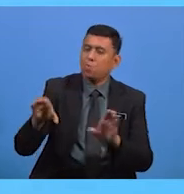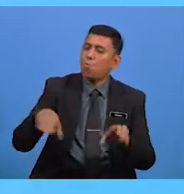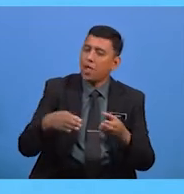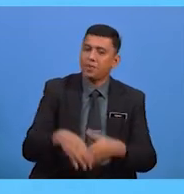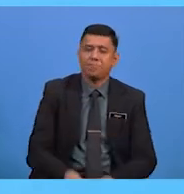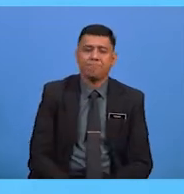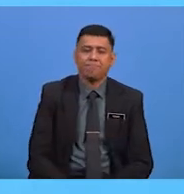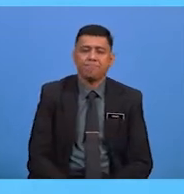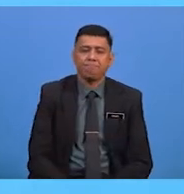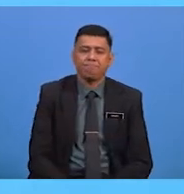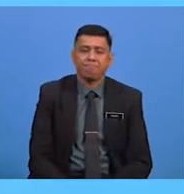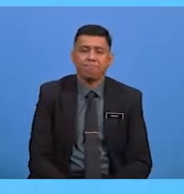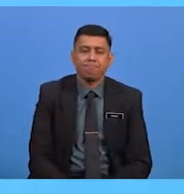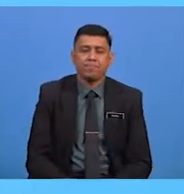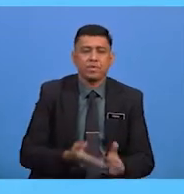pula.